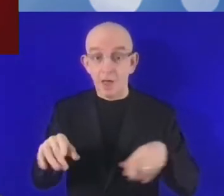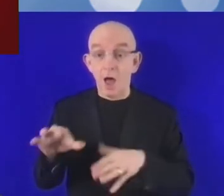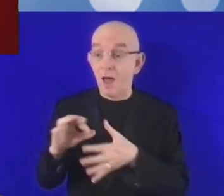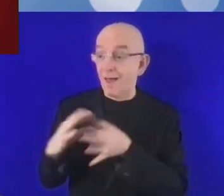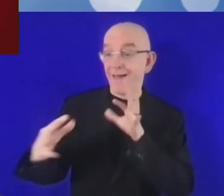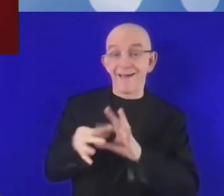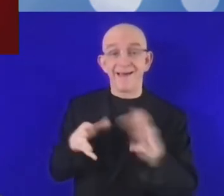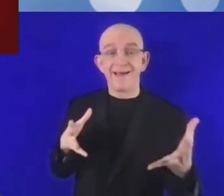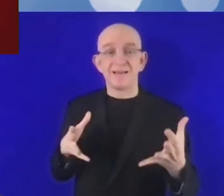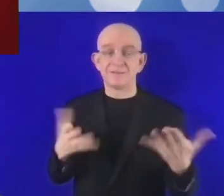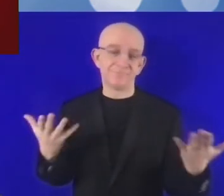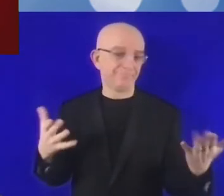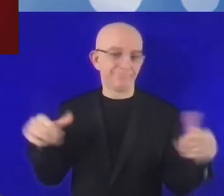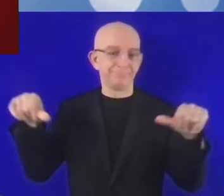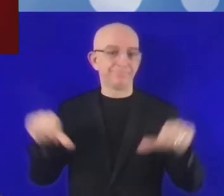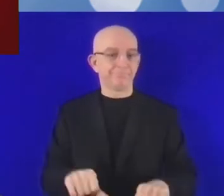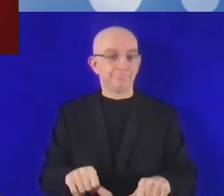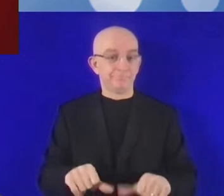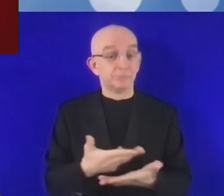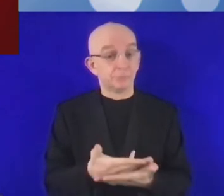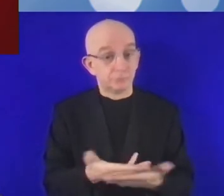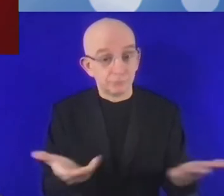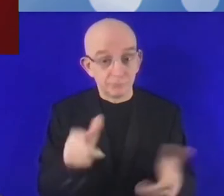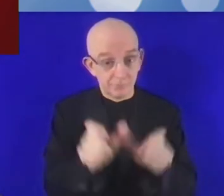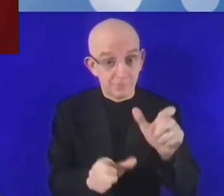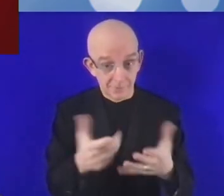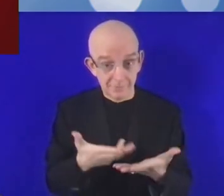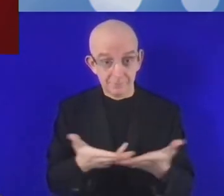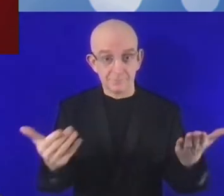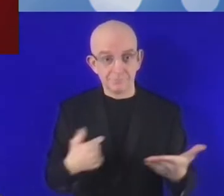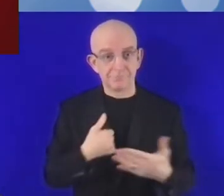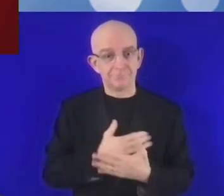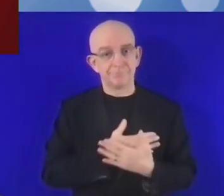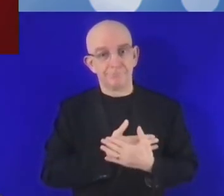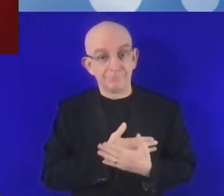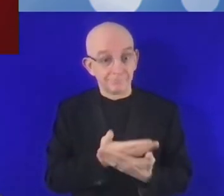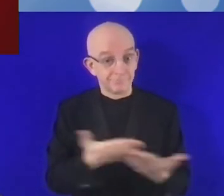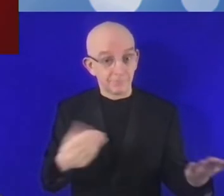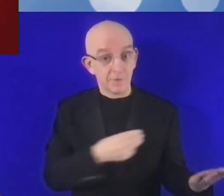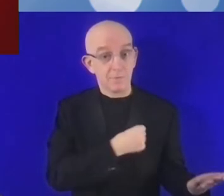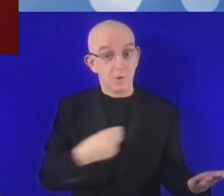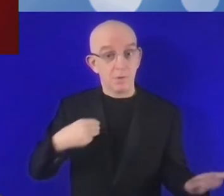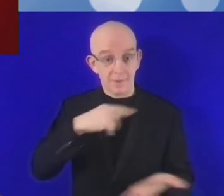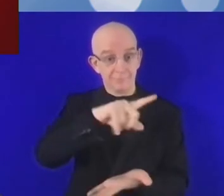mondial. Et ce n'est qu'à cette condition que nous pourrons atteindre nos objectifs.